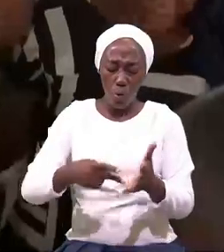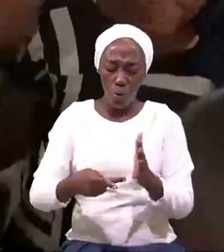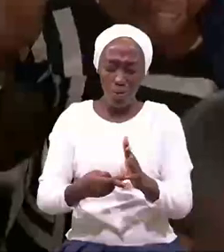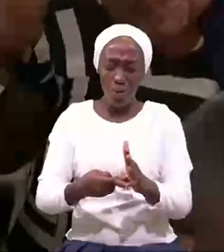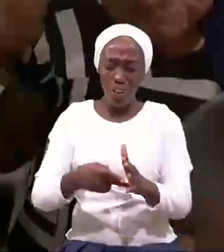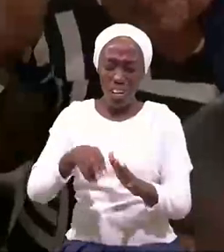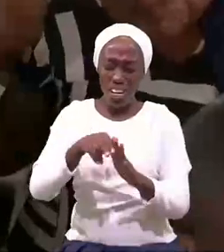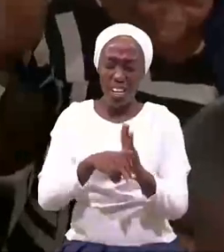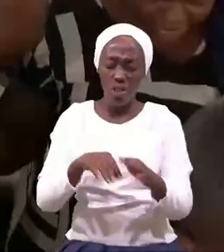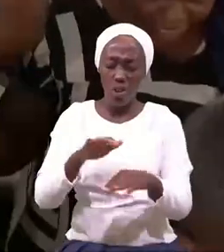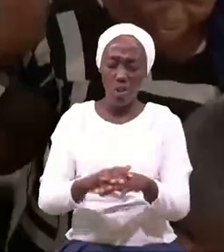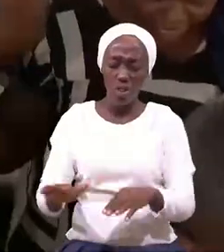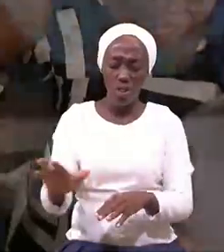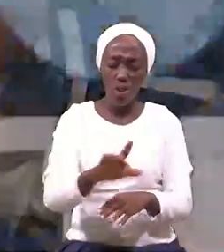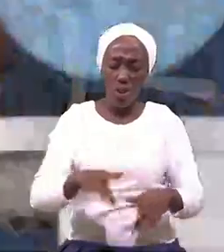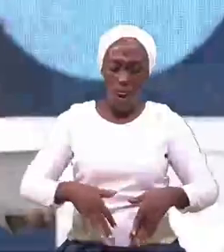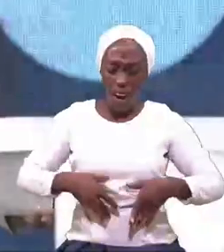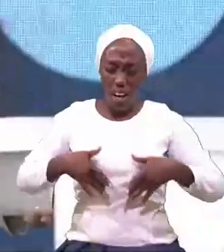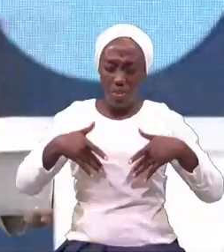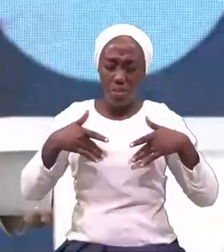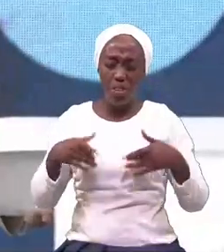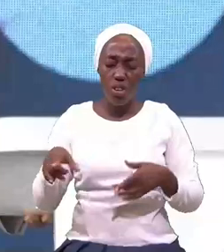Une nouvelle vie d'objectivité dans leur vie.